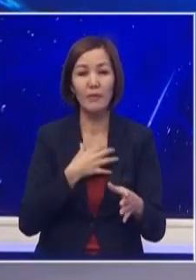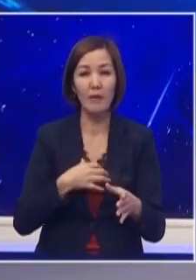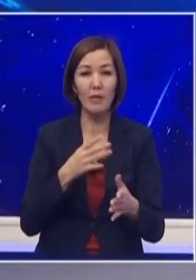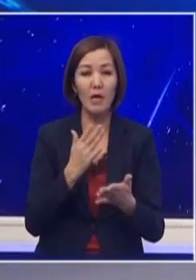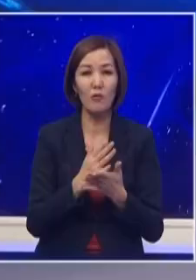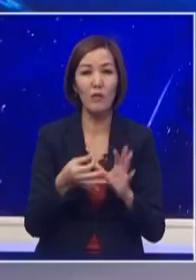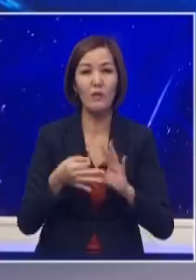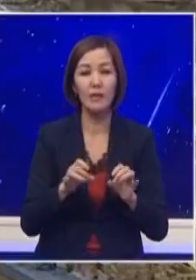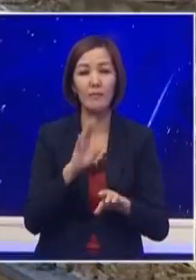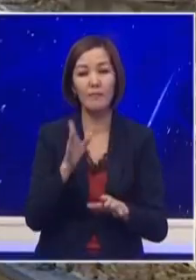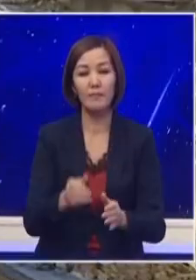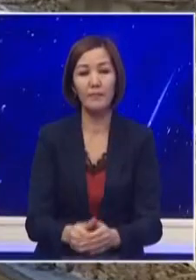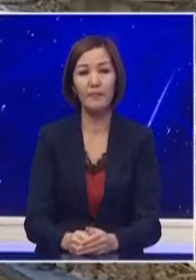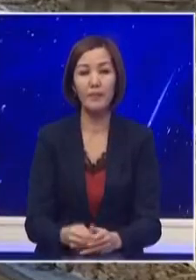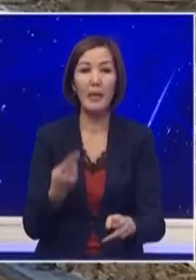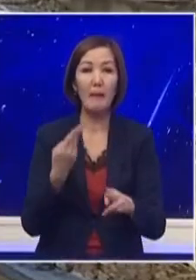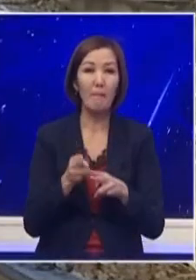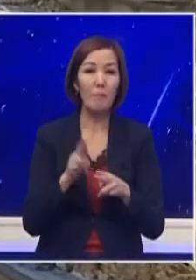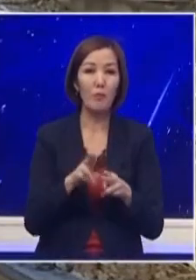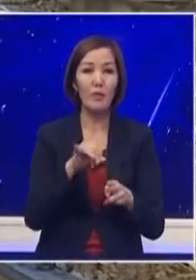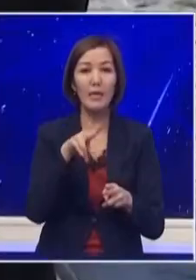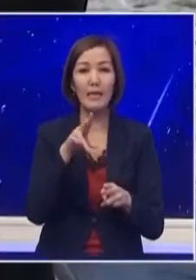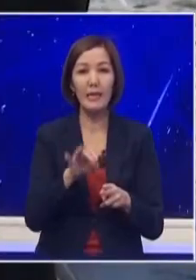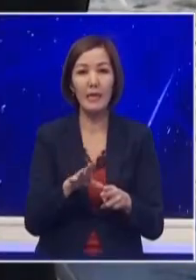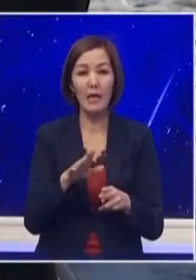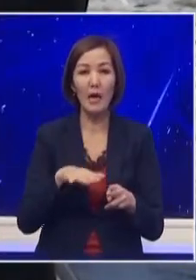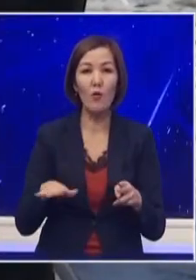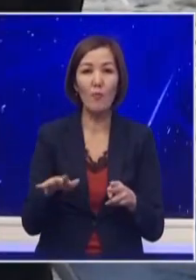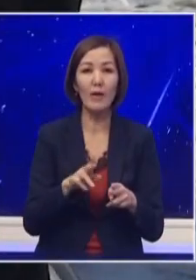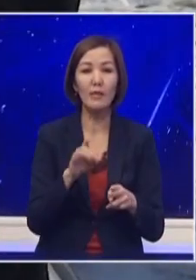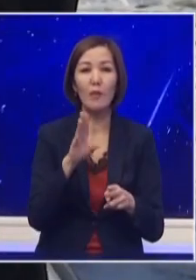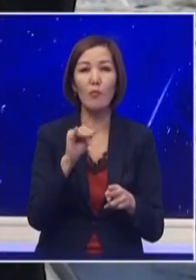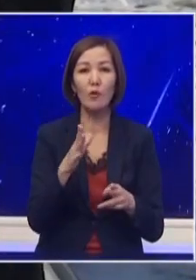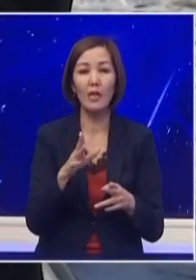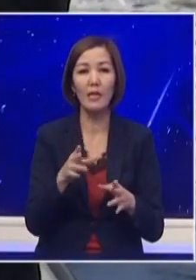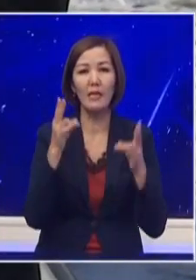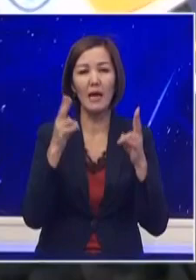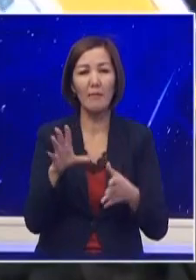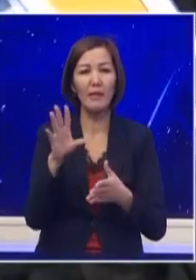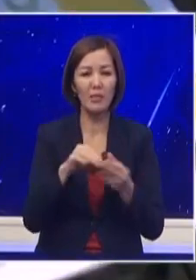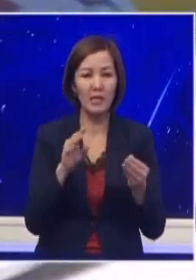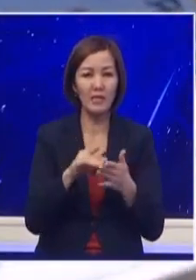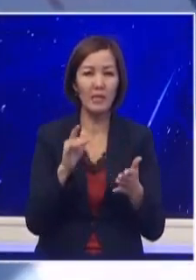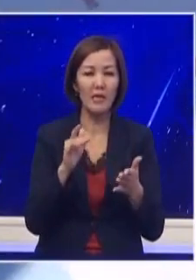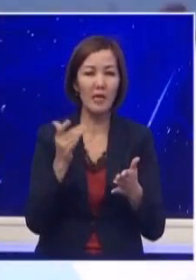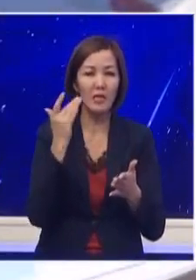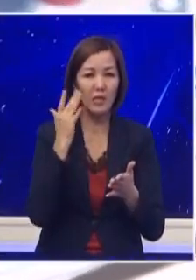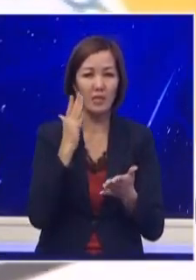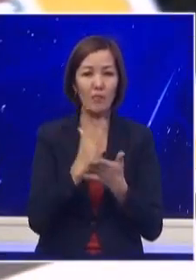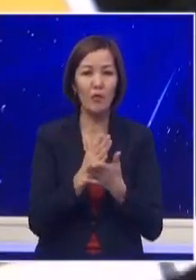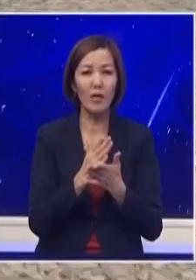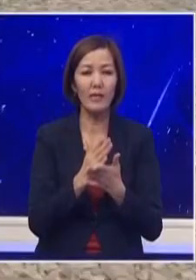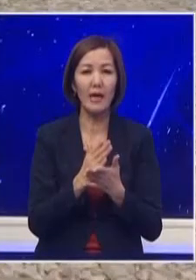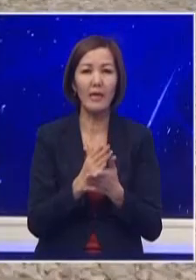қағуда. Бұл Іле ауданы аумағындағы Боралдай елді мекені. Нақтап айтқанда апат ең жиі орын алатын жер. Осы өкпек